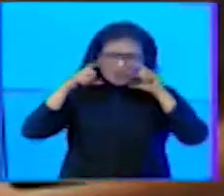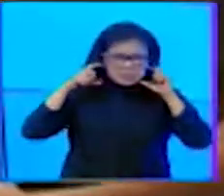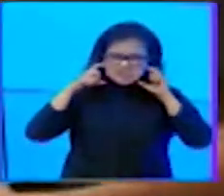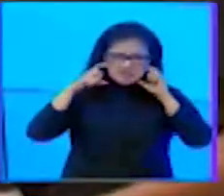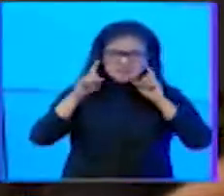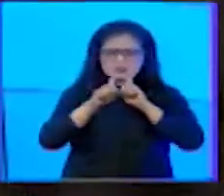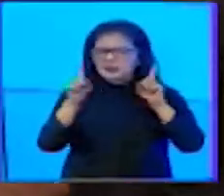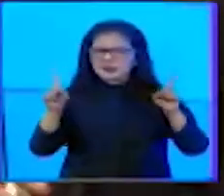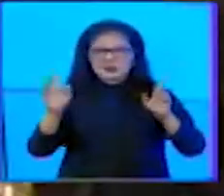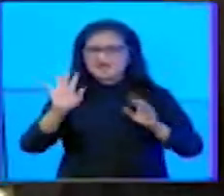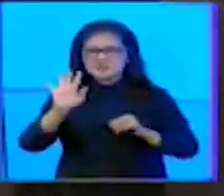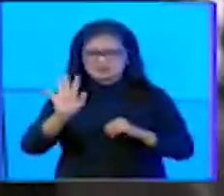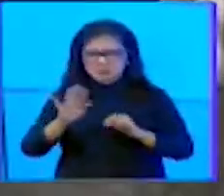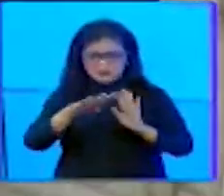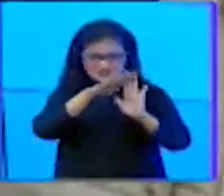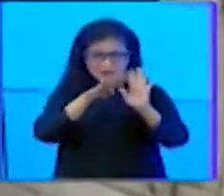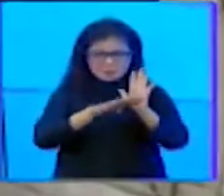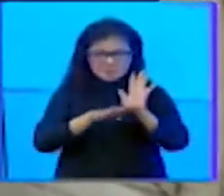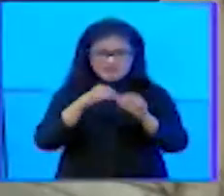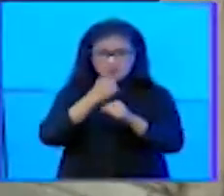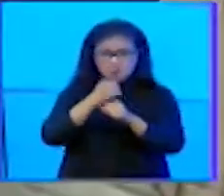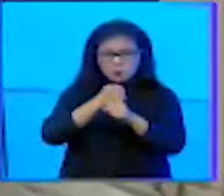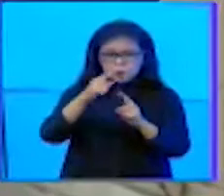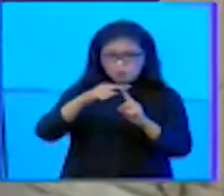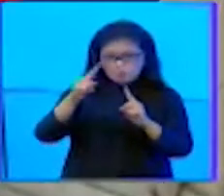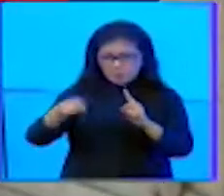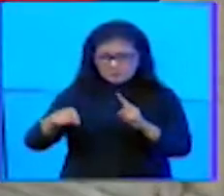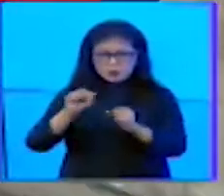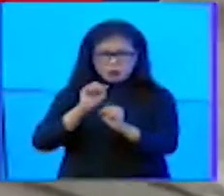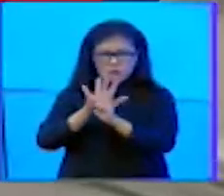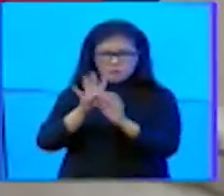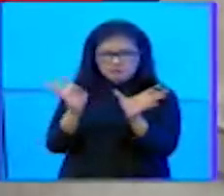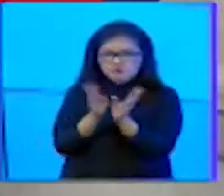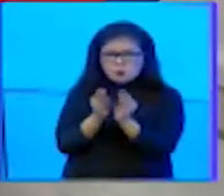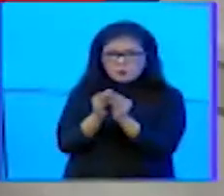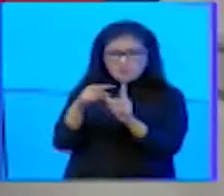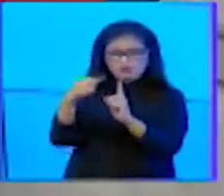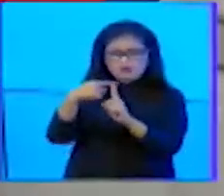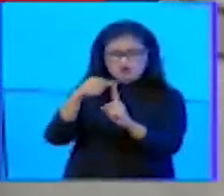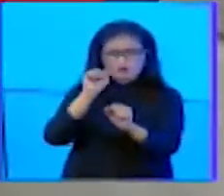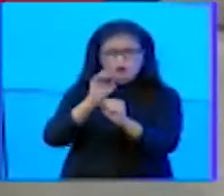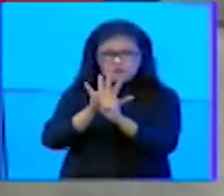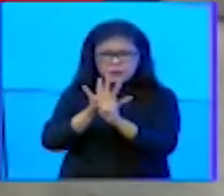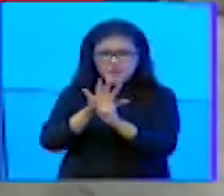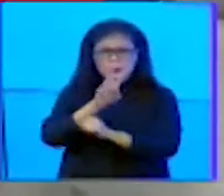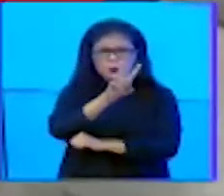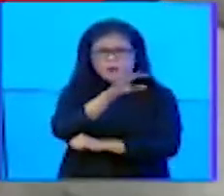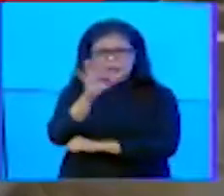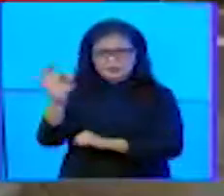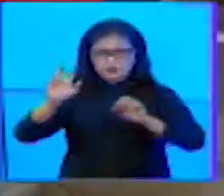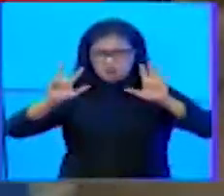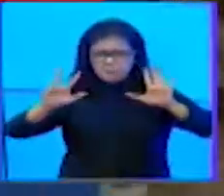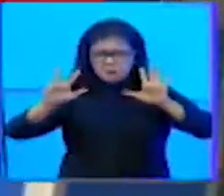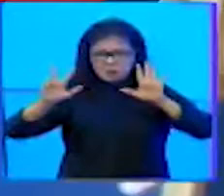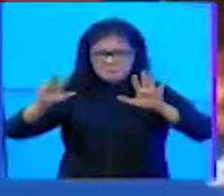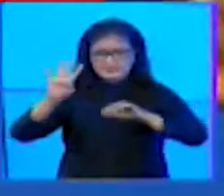Data Satuan Gugus Tugas Penanganan COVID-19, angka terkonfirmasi COVID-19 di kota Bandung mencapai 2.884 orang.